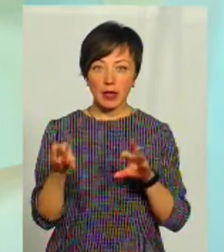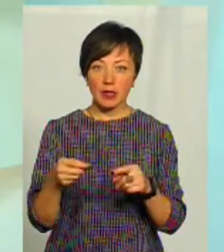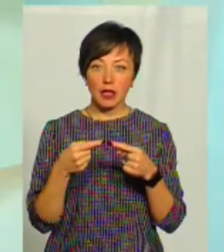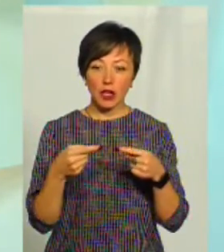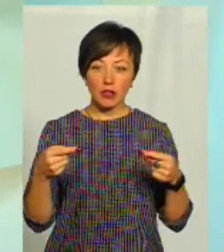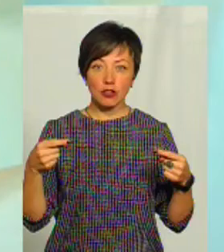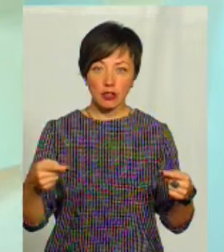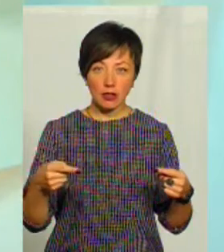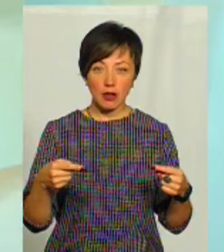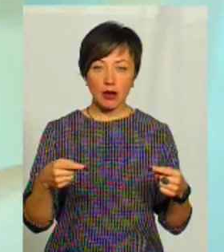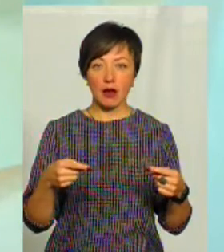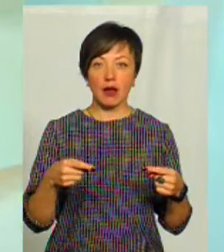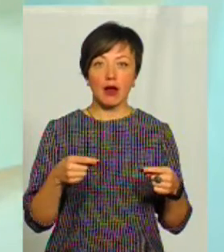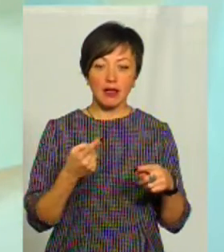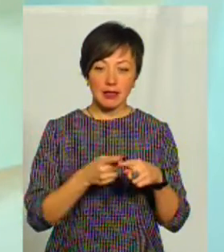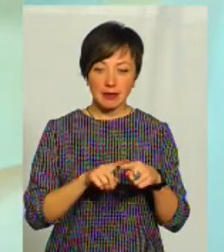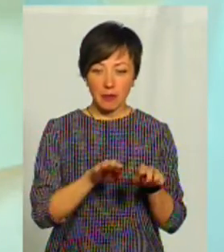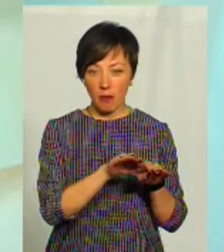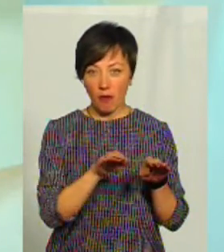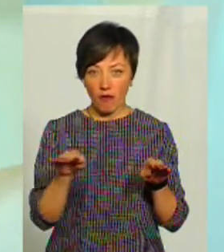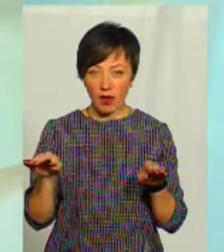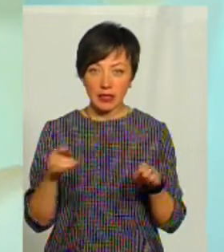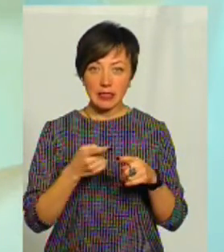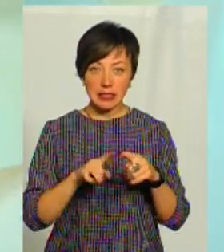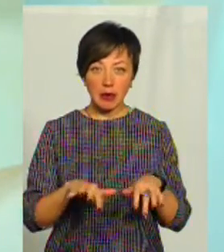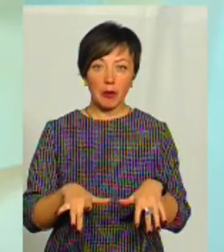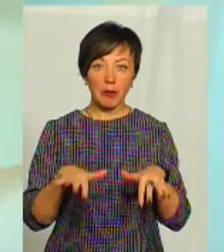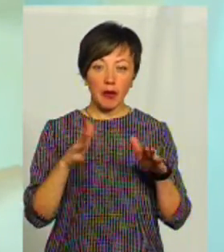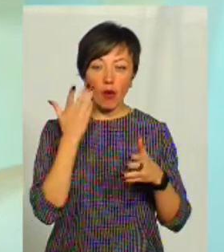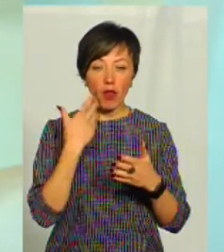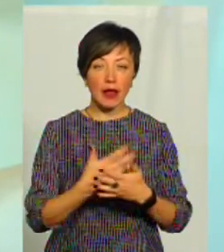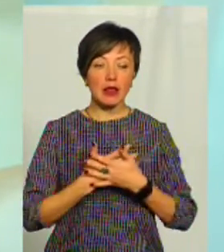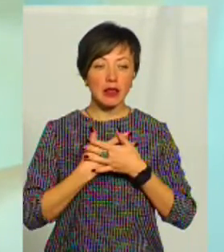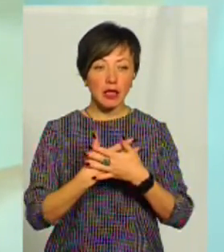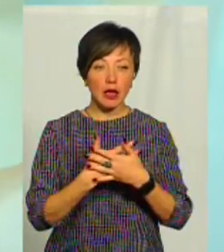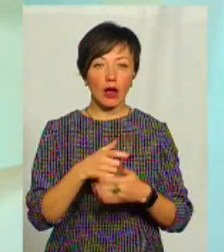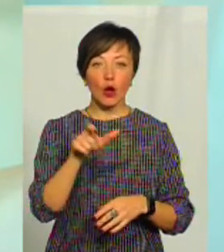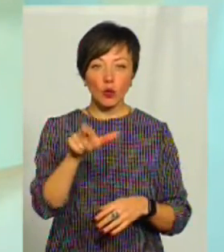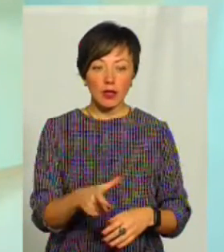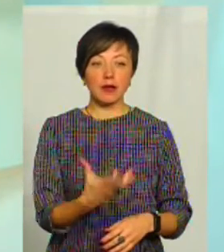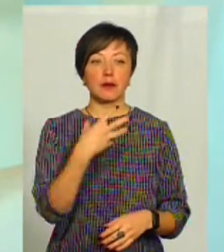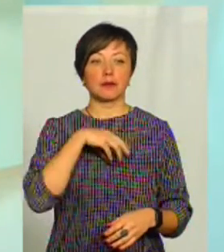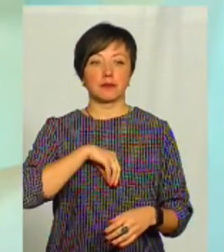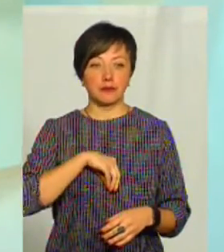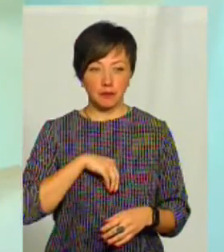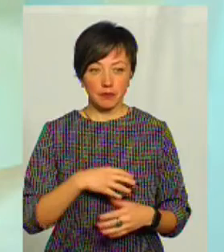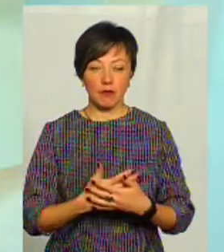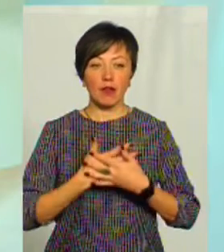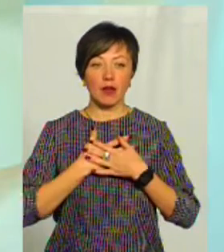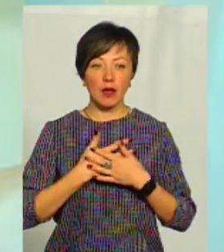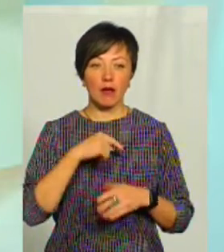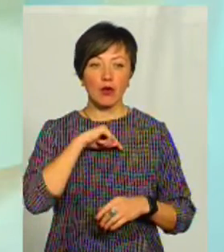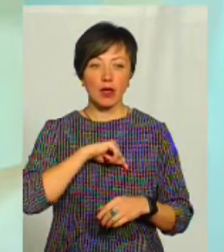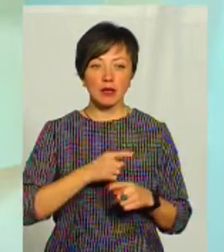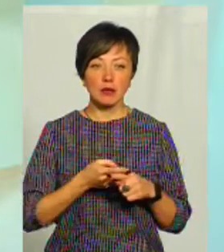різних геологічних оболонках цей пил однозначно при диханні людина отримує. Вона вдихає, в